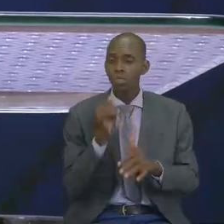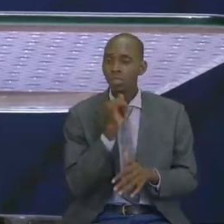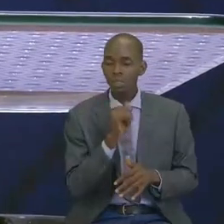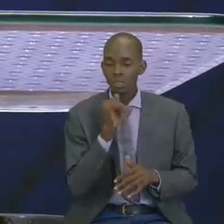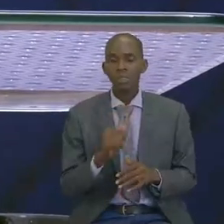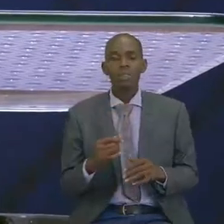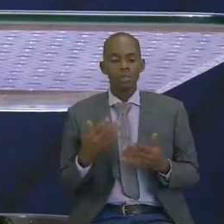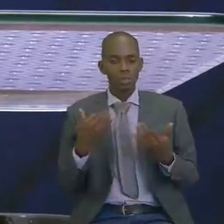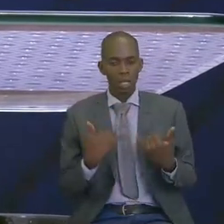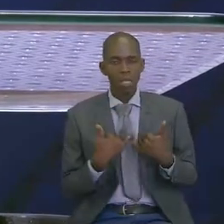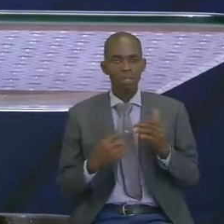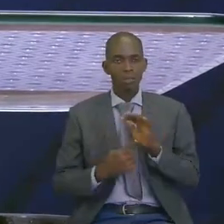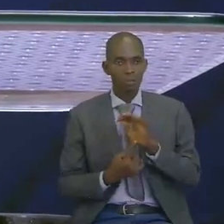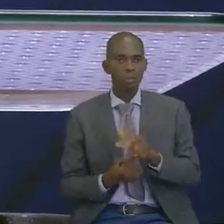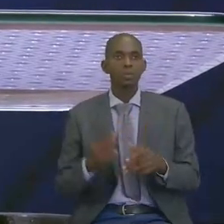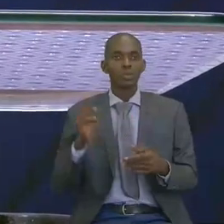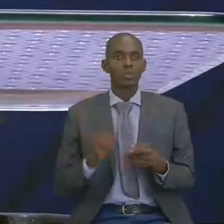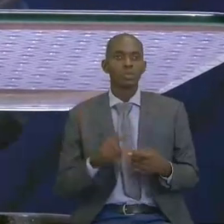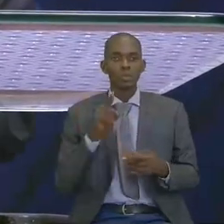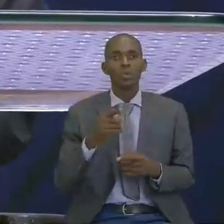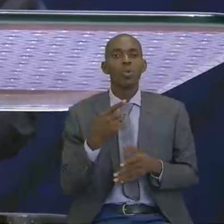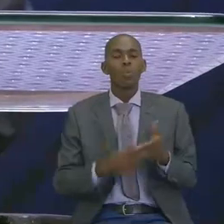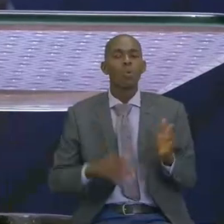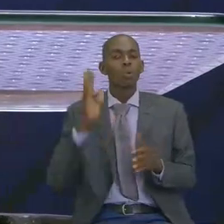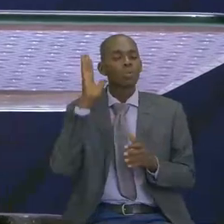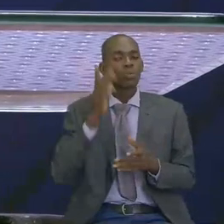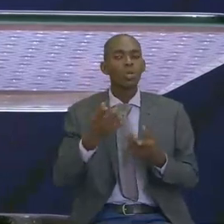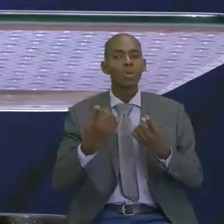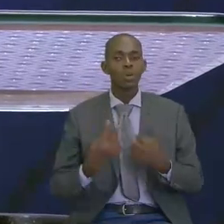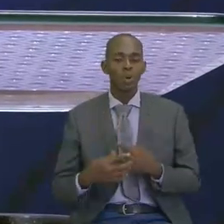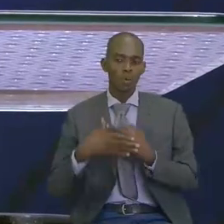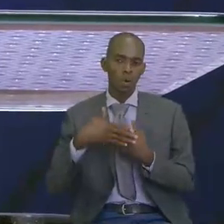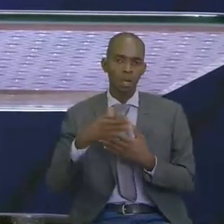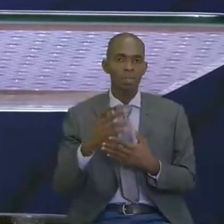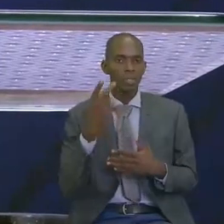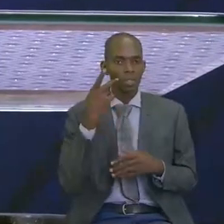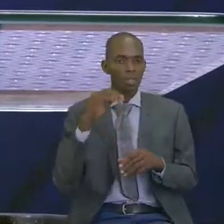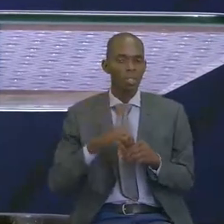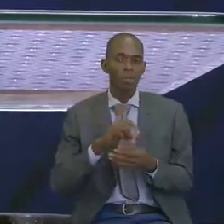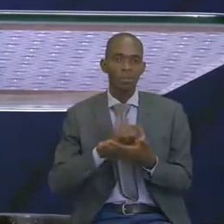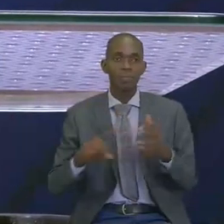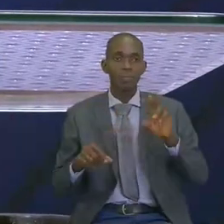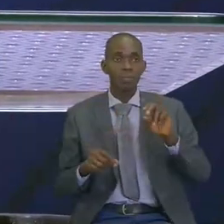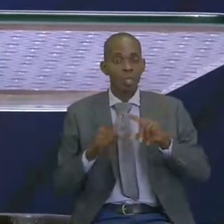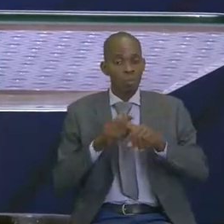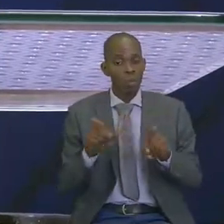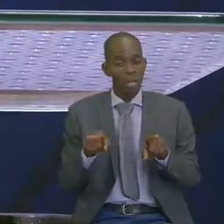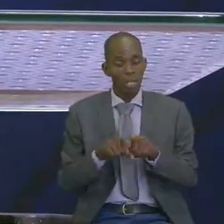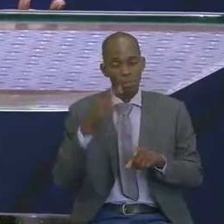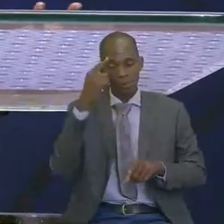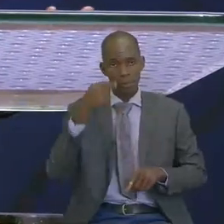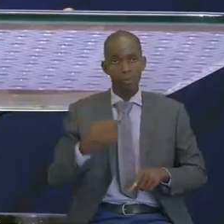arrivera. » Voilà le verset 30 qui dit, si ce secret m'a